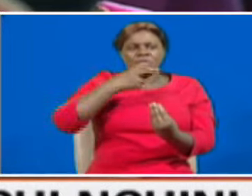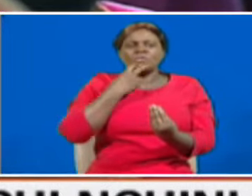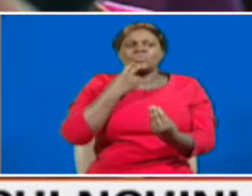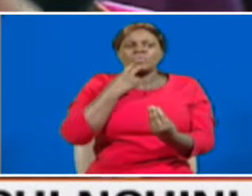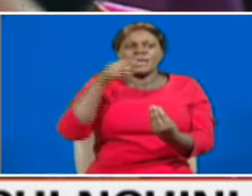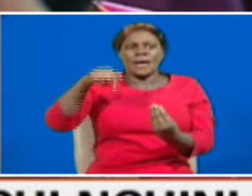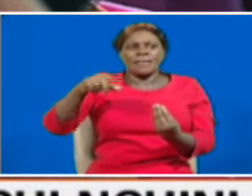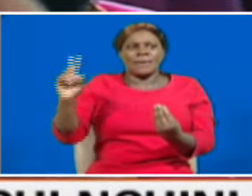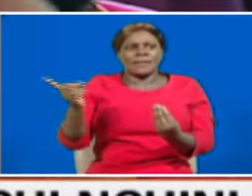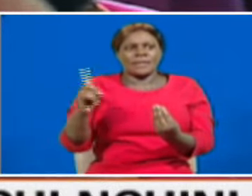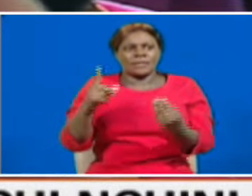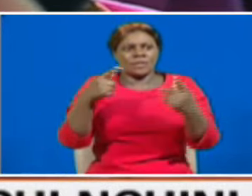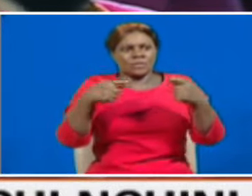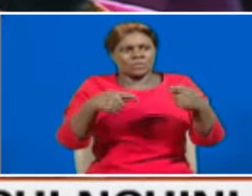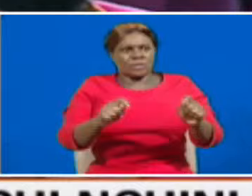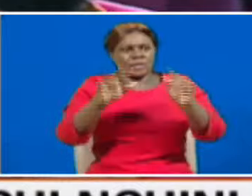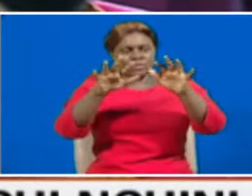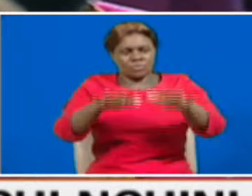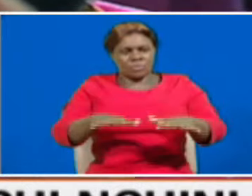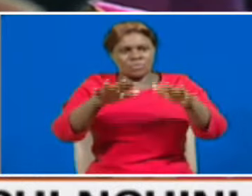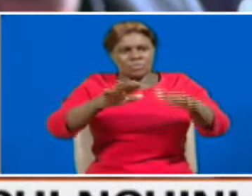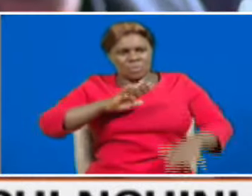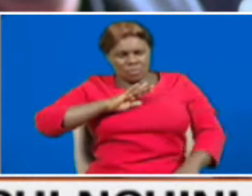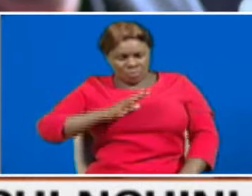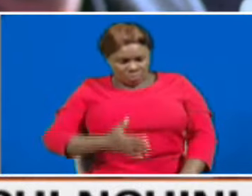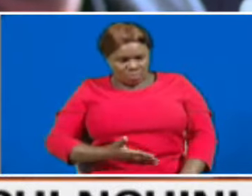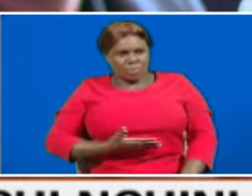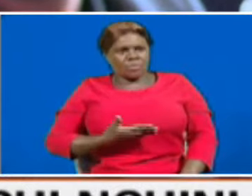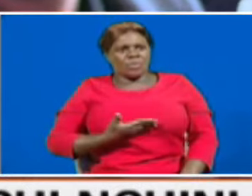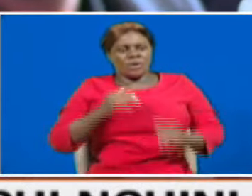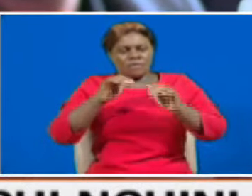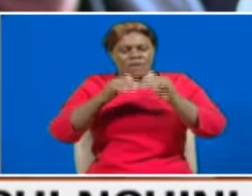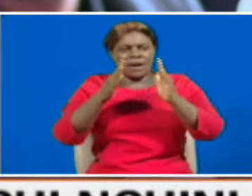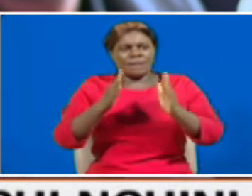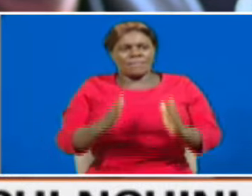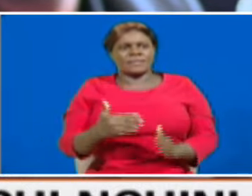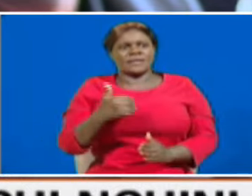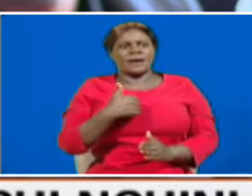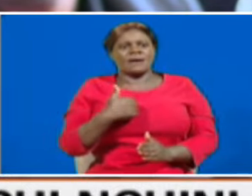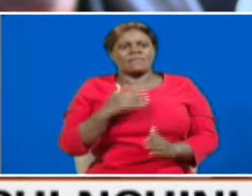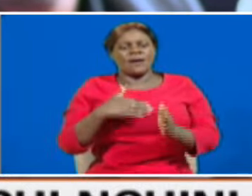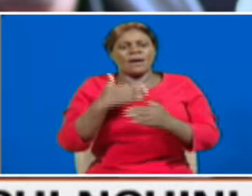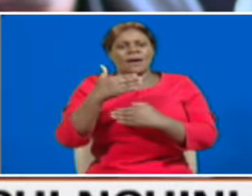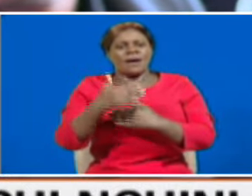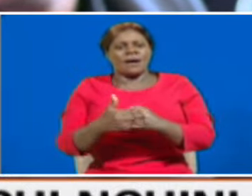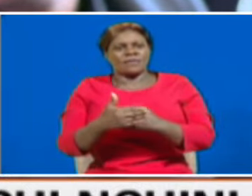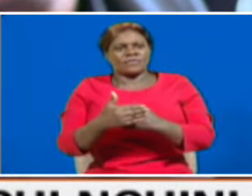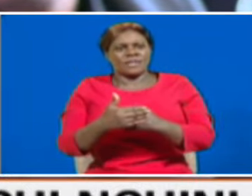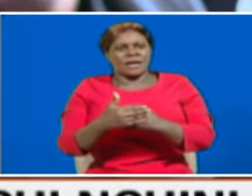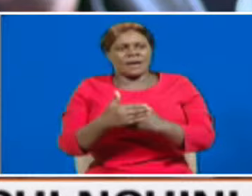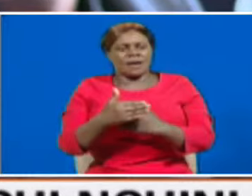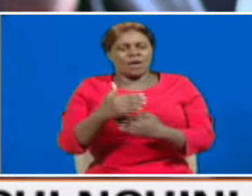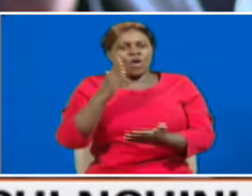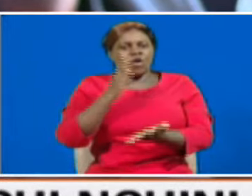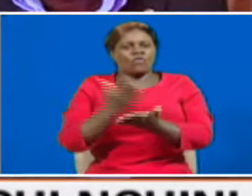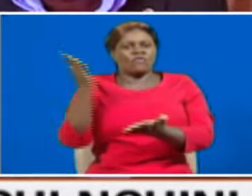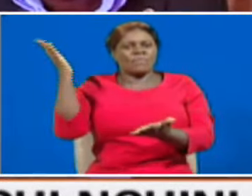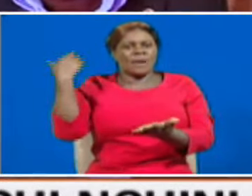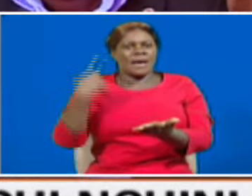jijini Nairobi kujaribu kutuliza hamaki ambazo wakulima hao wamekuwa nazo baada ya kubaini wiki chache